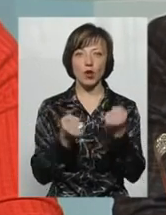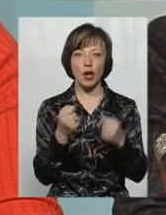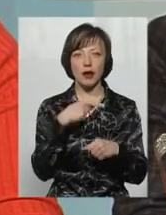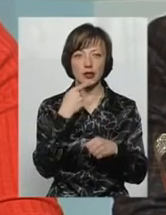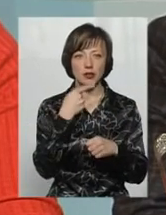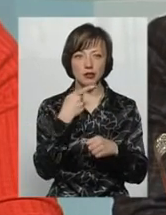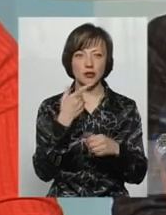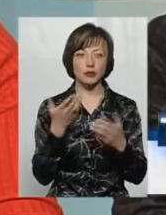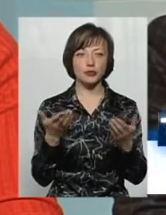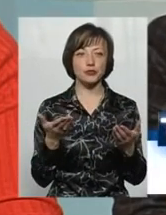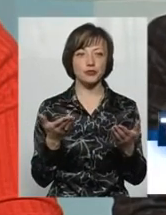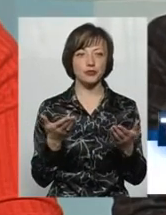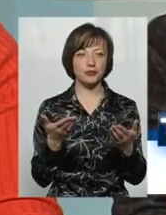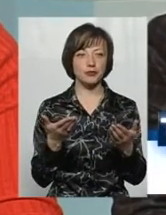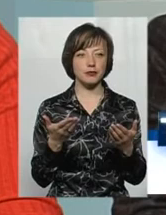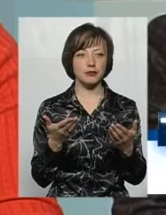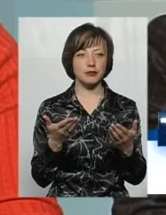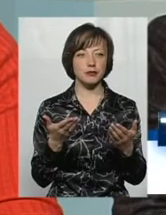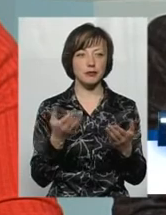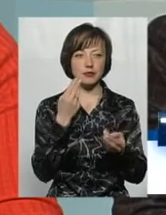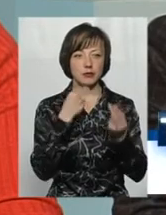більш інформативні, такі